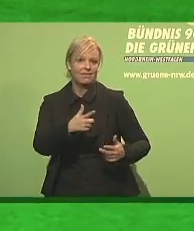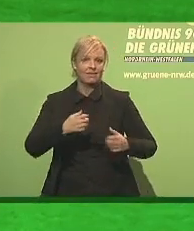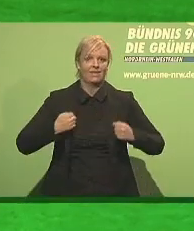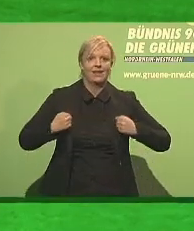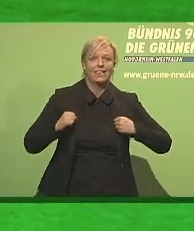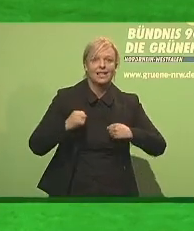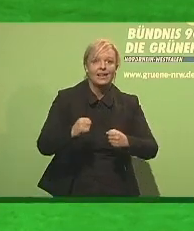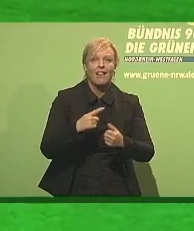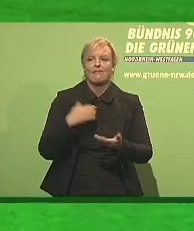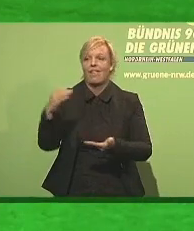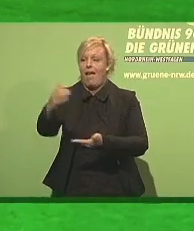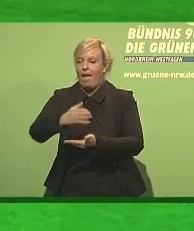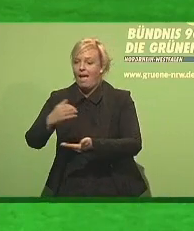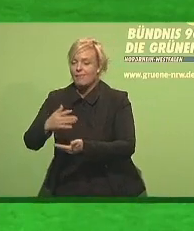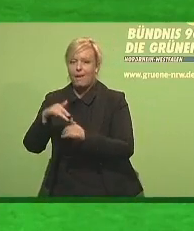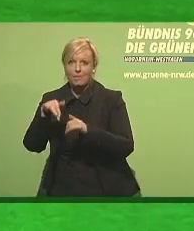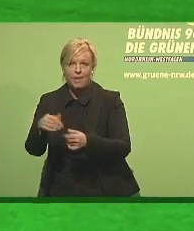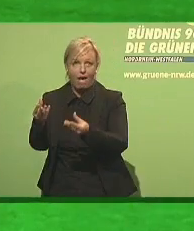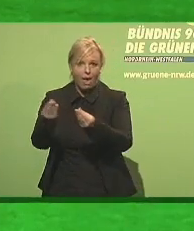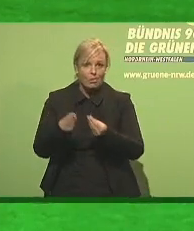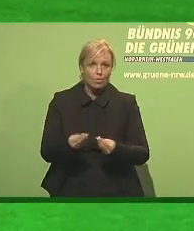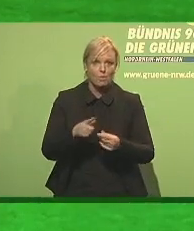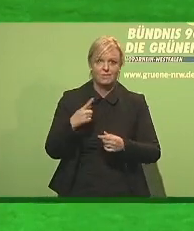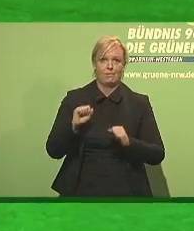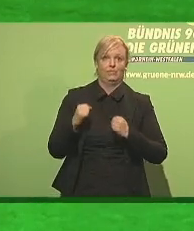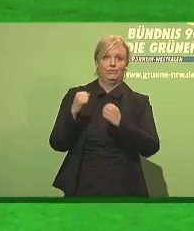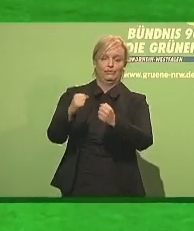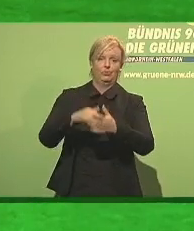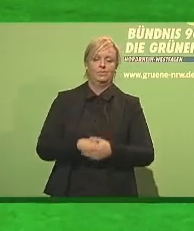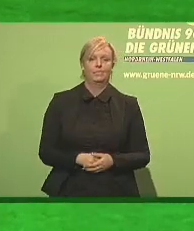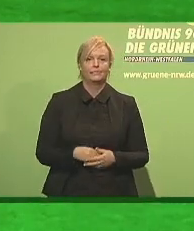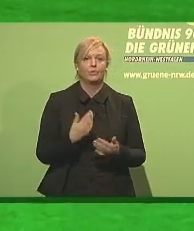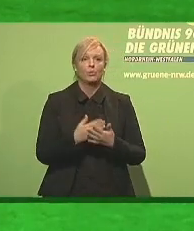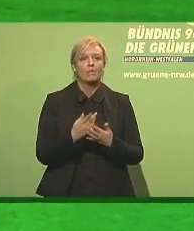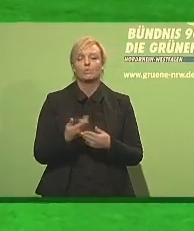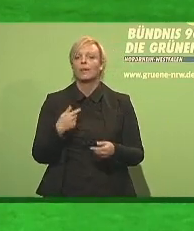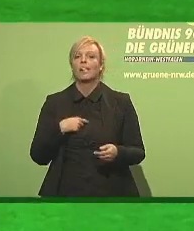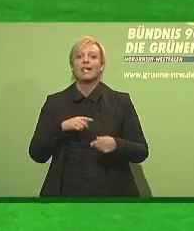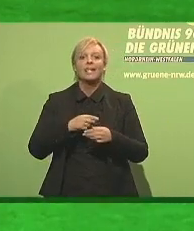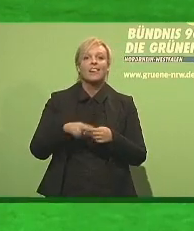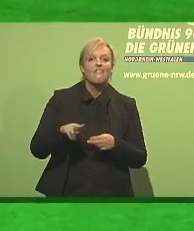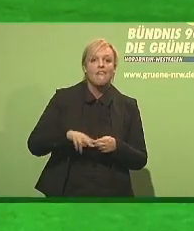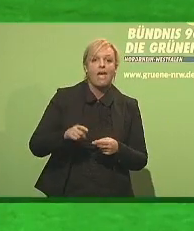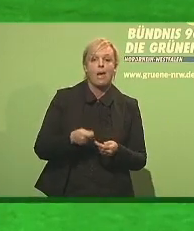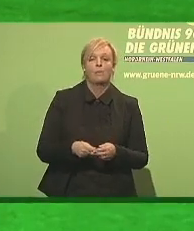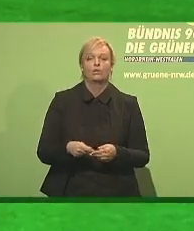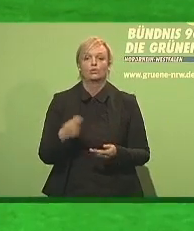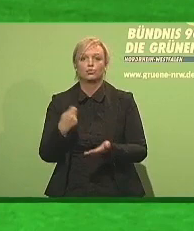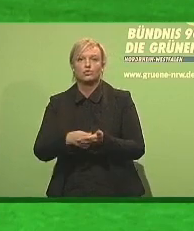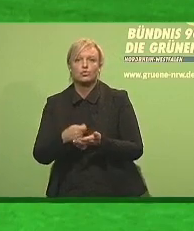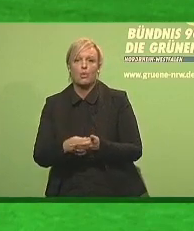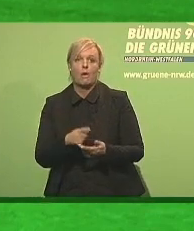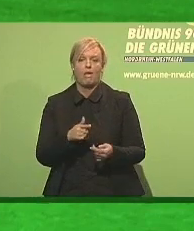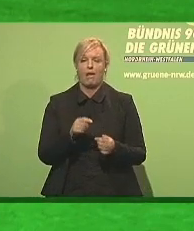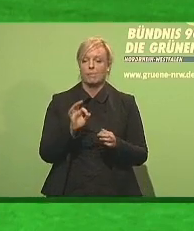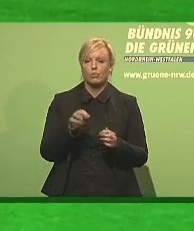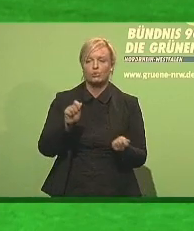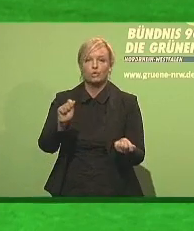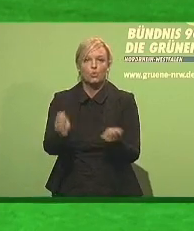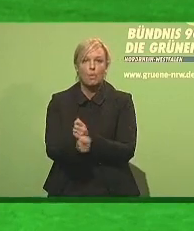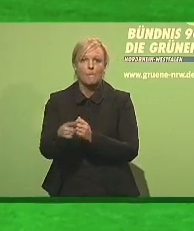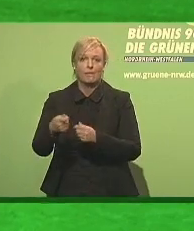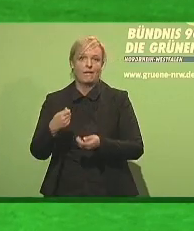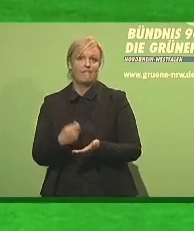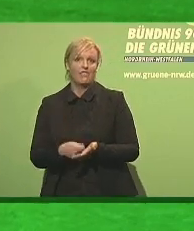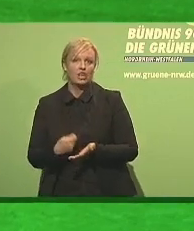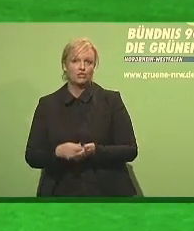vernünftige Einnahmebasis haben. Hier müssen wir beispielsweise die Gewerbesteuer bei den Kommunen wieder zu einer echten Wirtschaftssteuer ausbauen. Und wir müssen uns auch in der